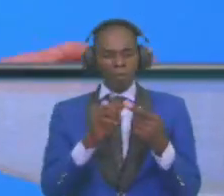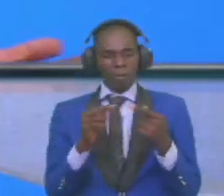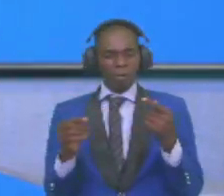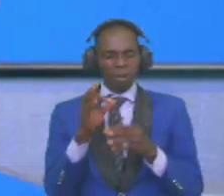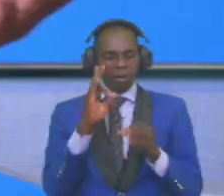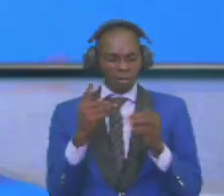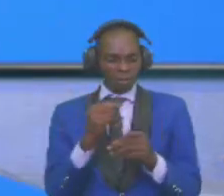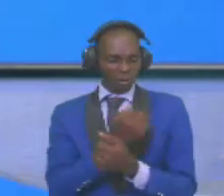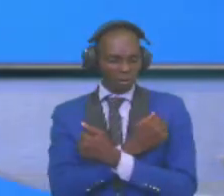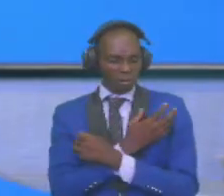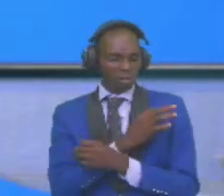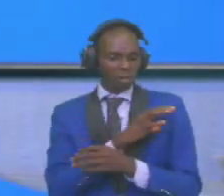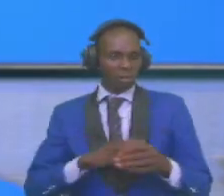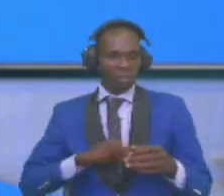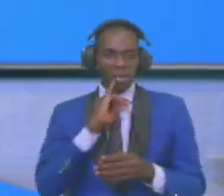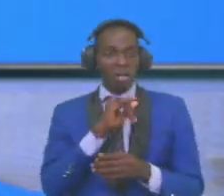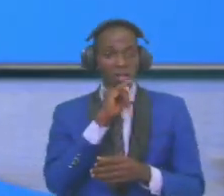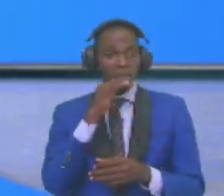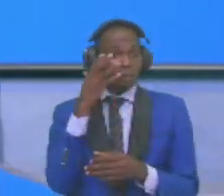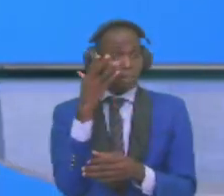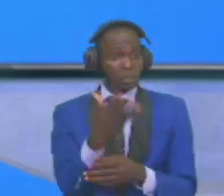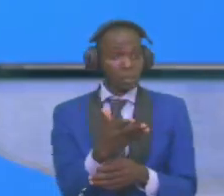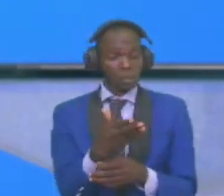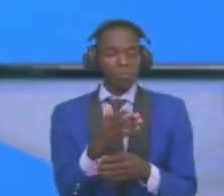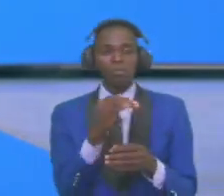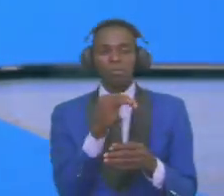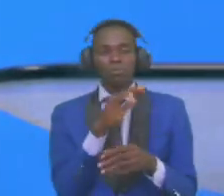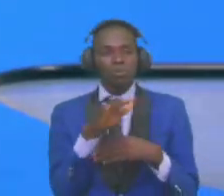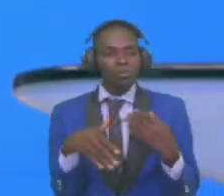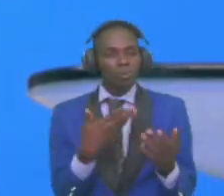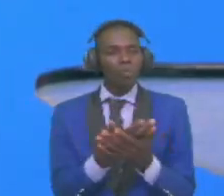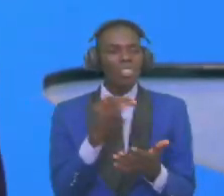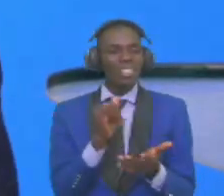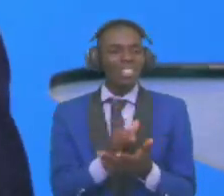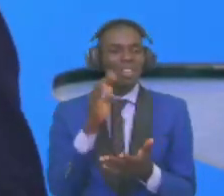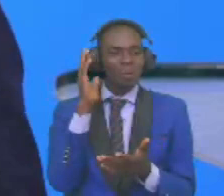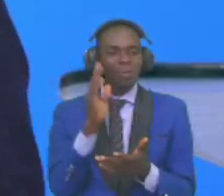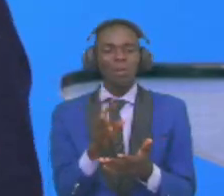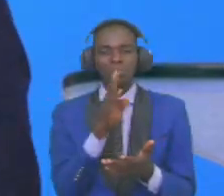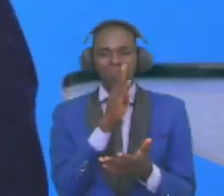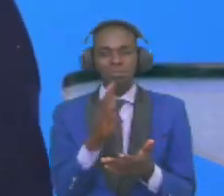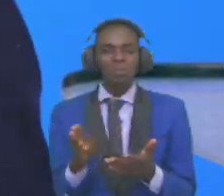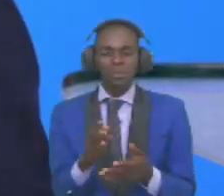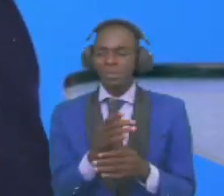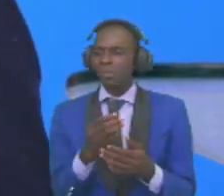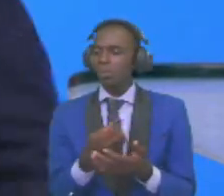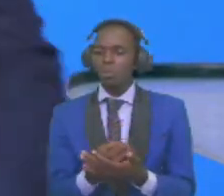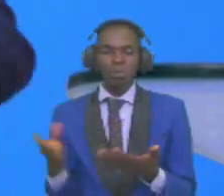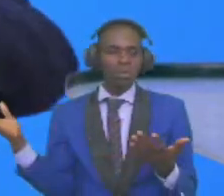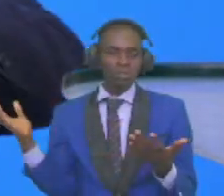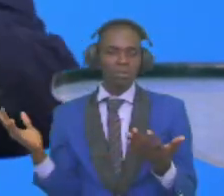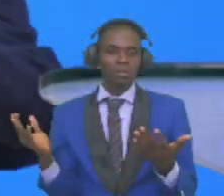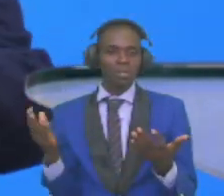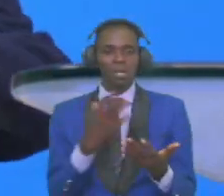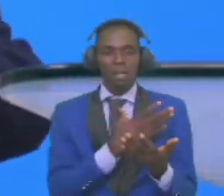de l'eau à l'ennemi et amener des chamois de des charbons ardents sur sa tête mais si